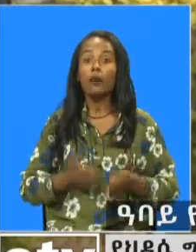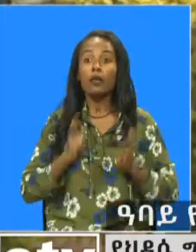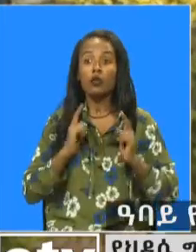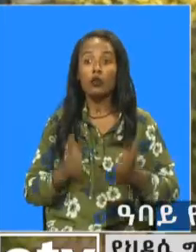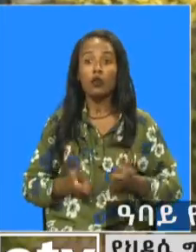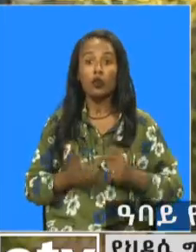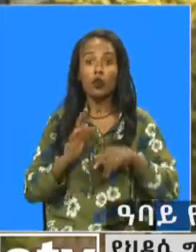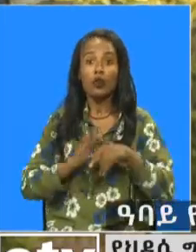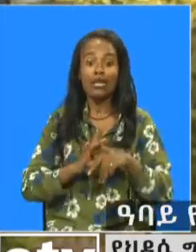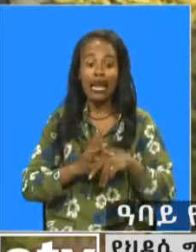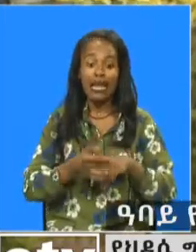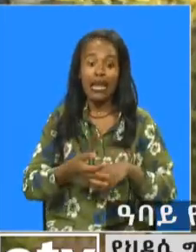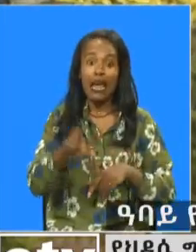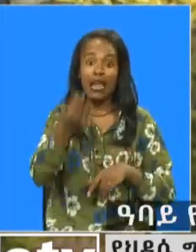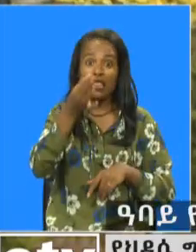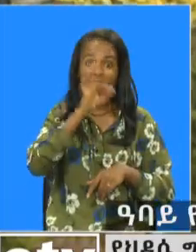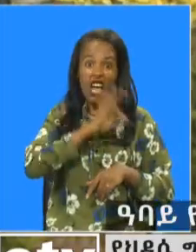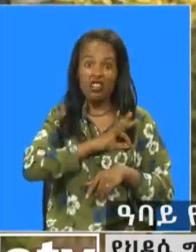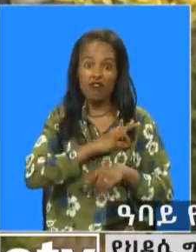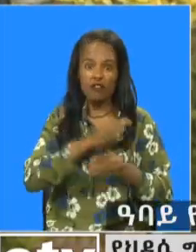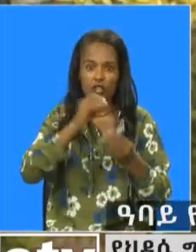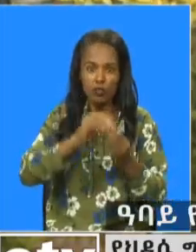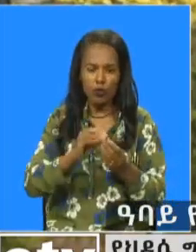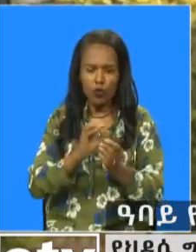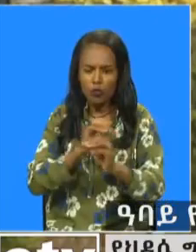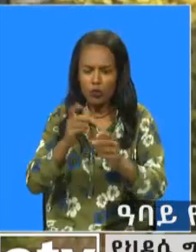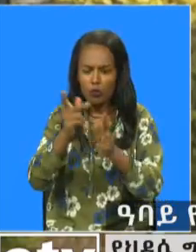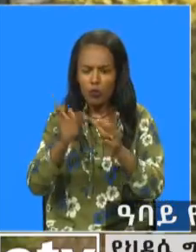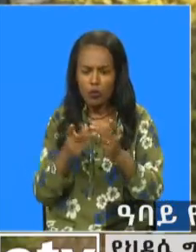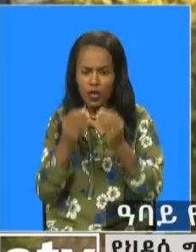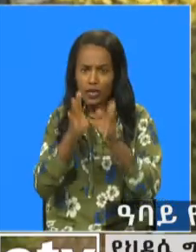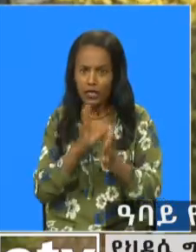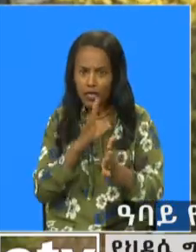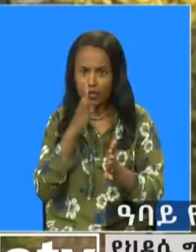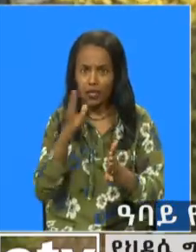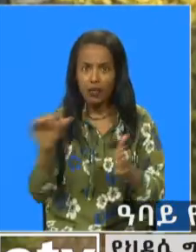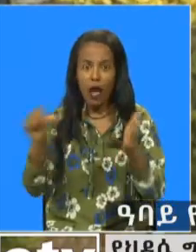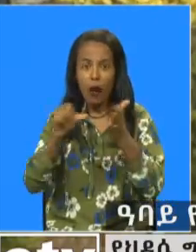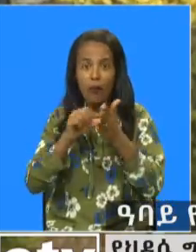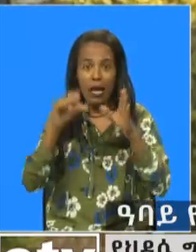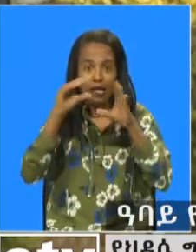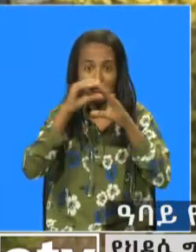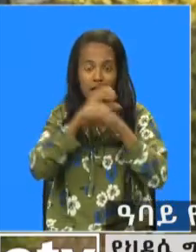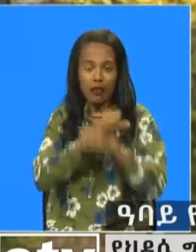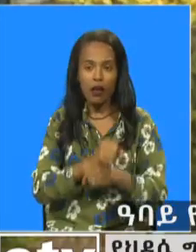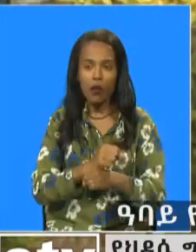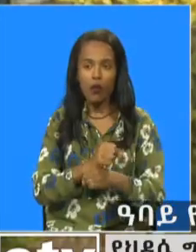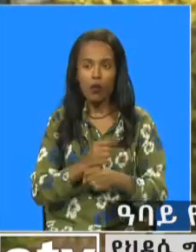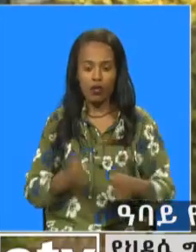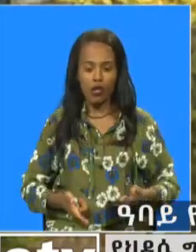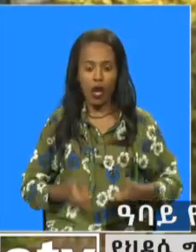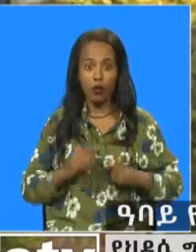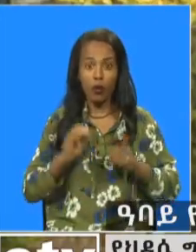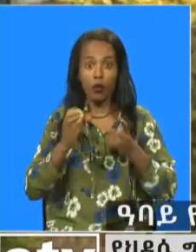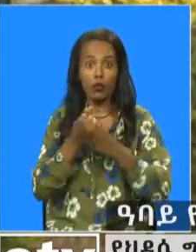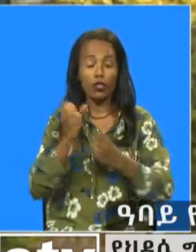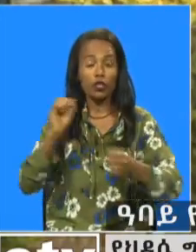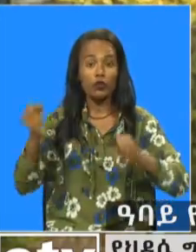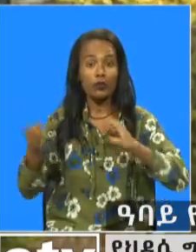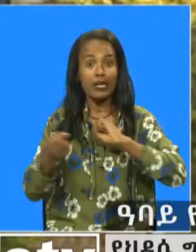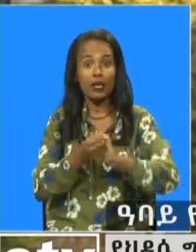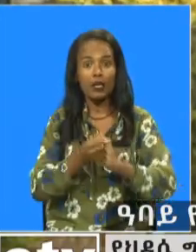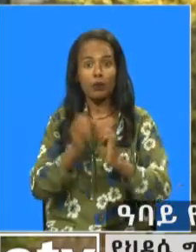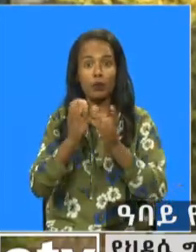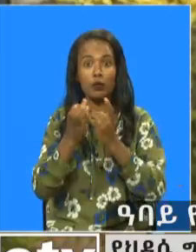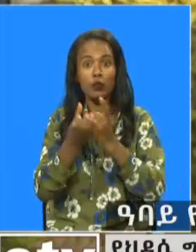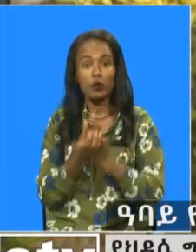ላይ ታሪፍ ተጨምሮ ምንም ነገር ቦታ ሳይሰጥ አባይ ተጠናቆ ያን ነው ዘይቤያችን የሚቀየርበትን